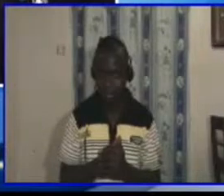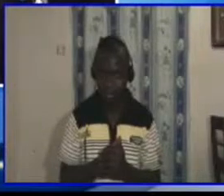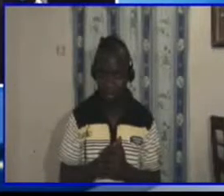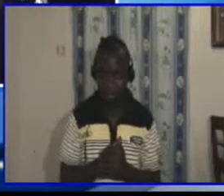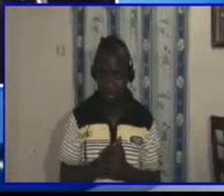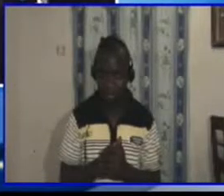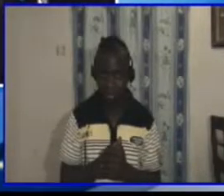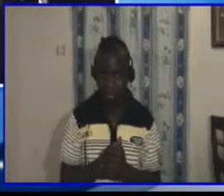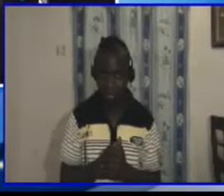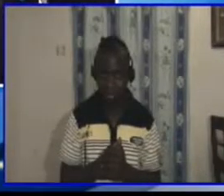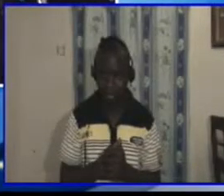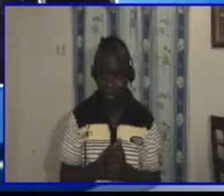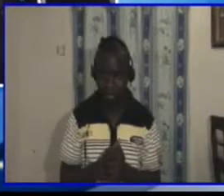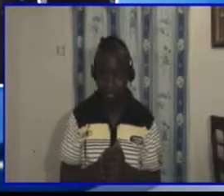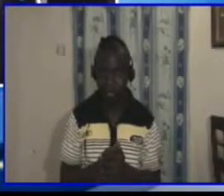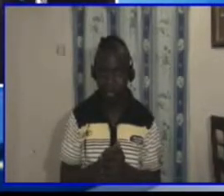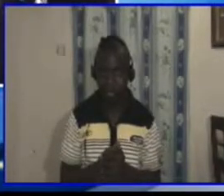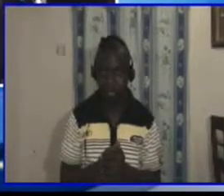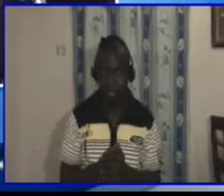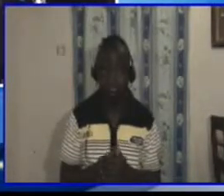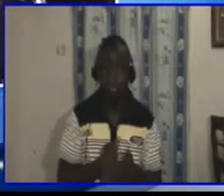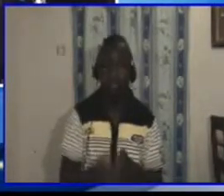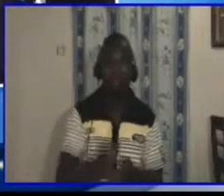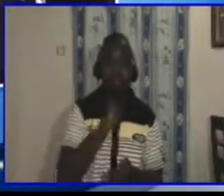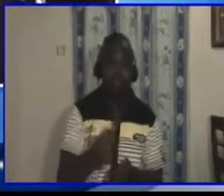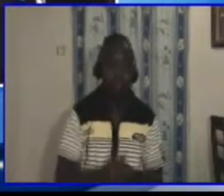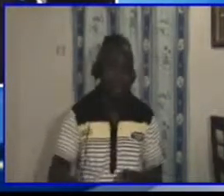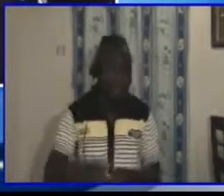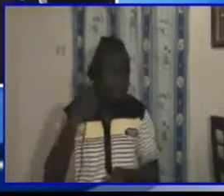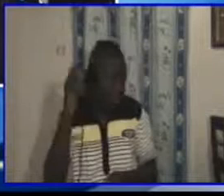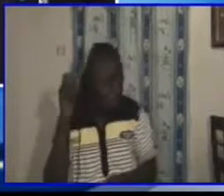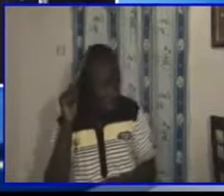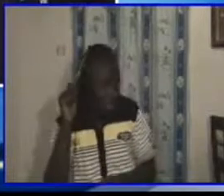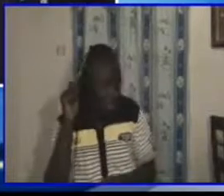continuate a credere ogni parola di dio